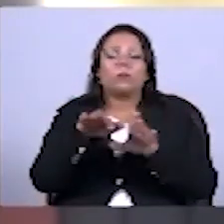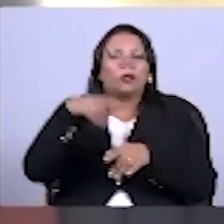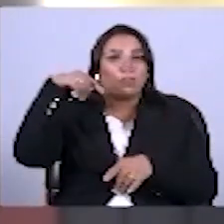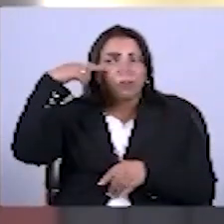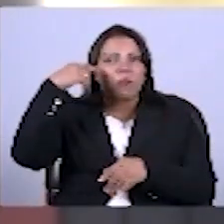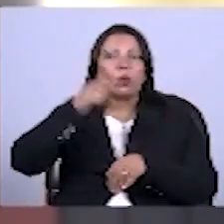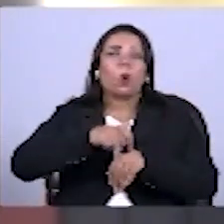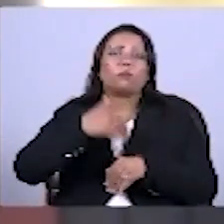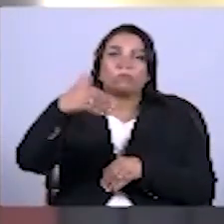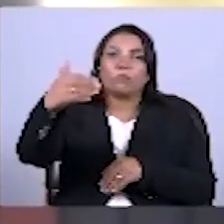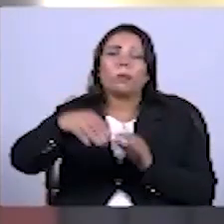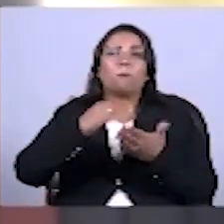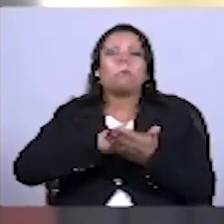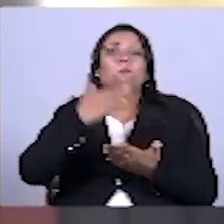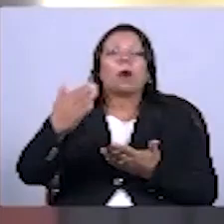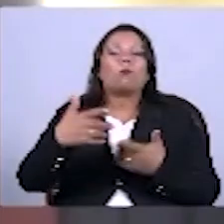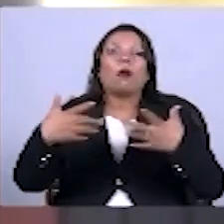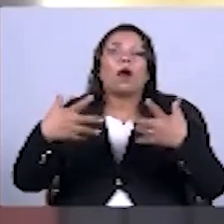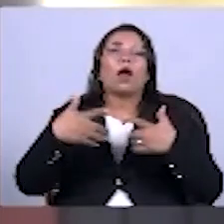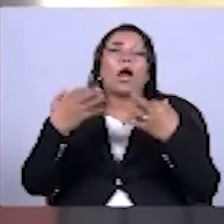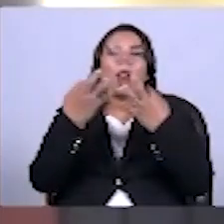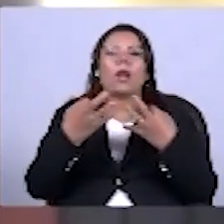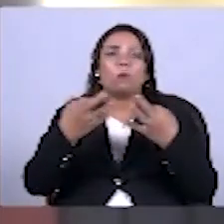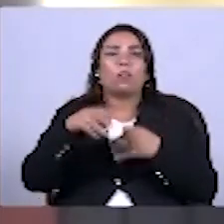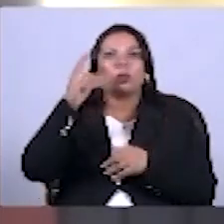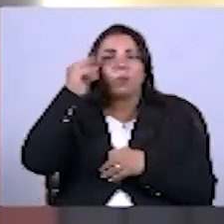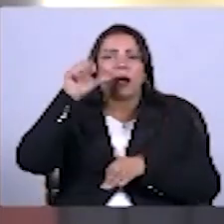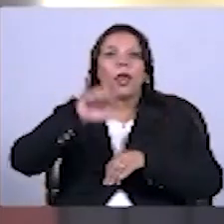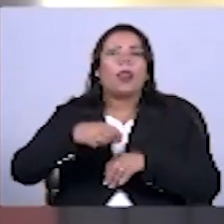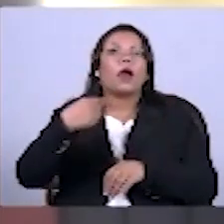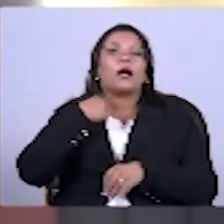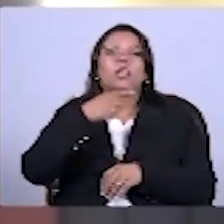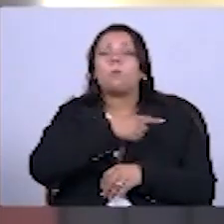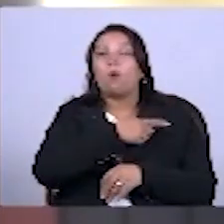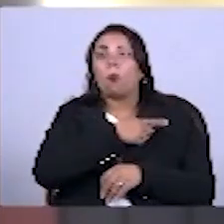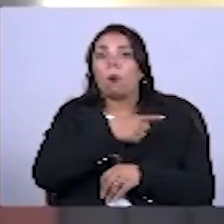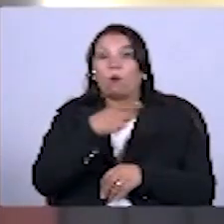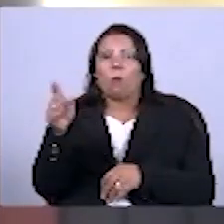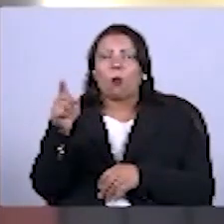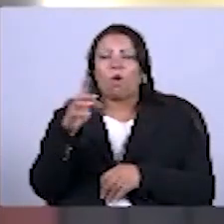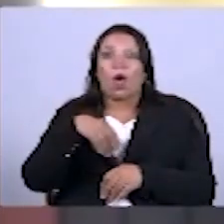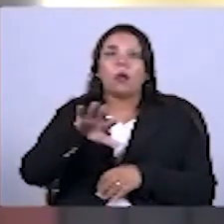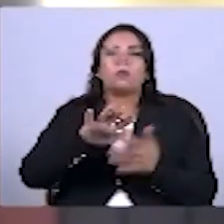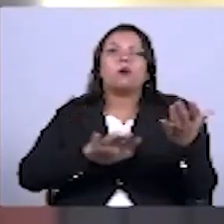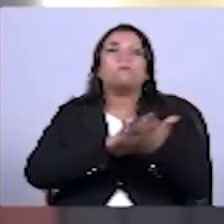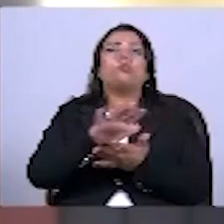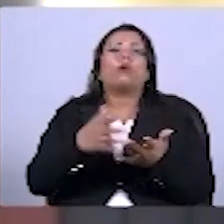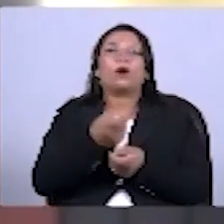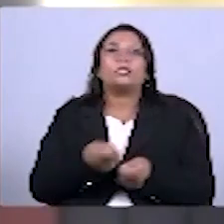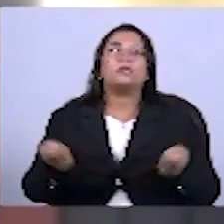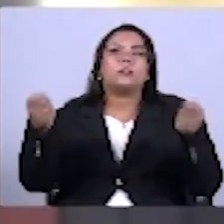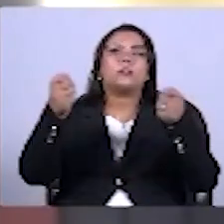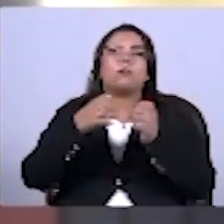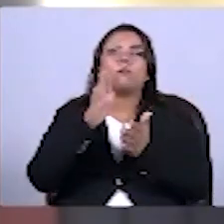بقى في مرحله ما بعد العدوان الاسرائيلي على غزه بكل هذا الضمار الهائل